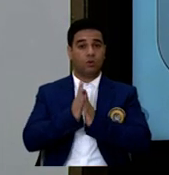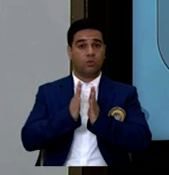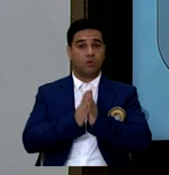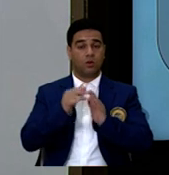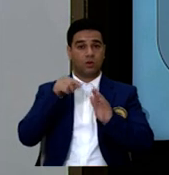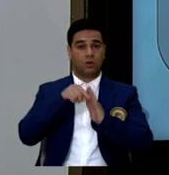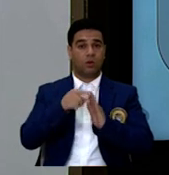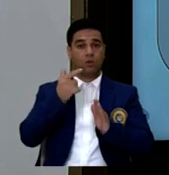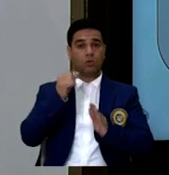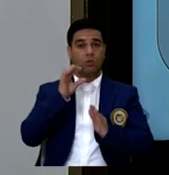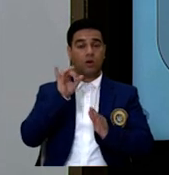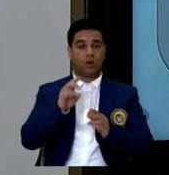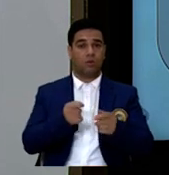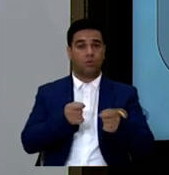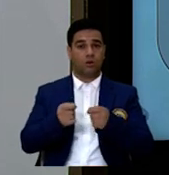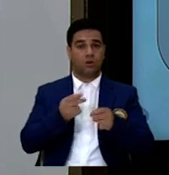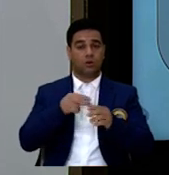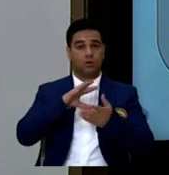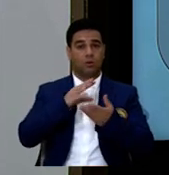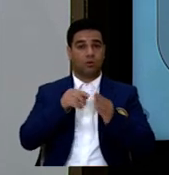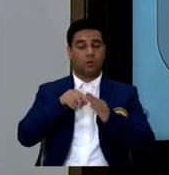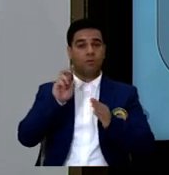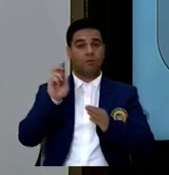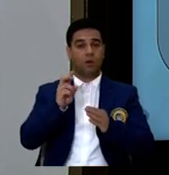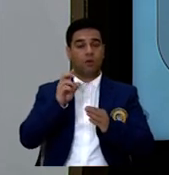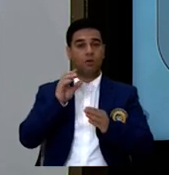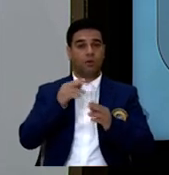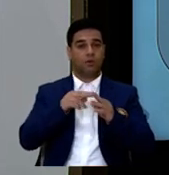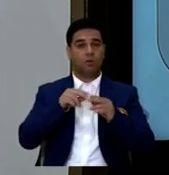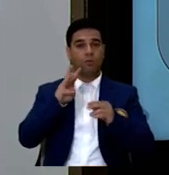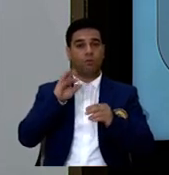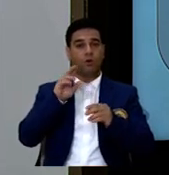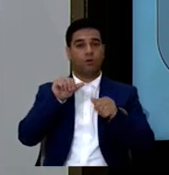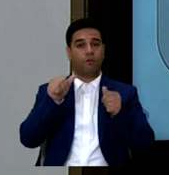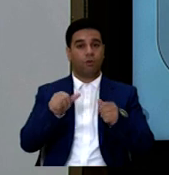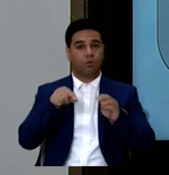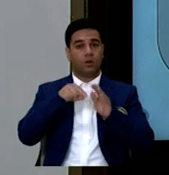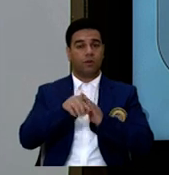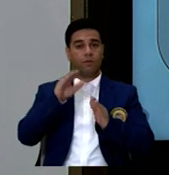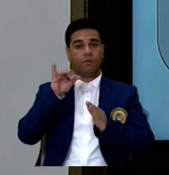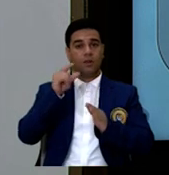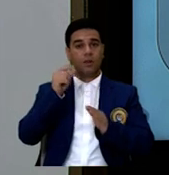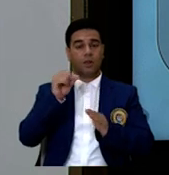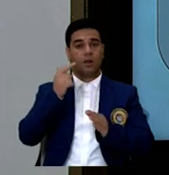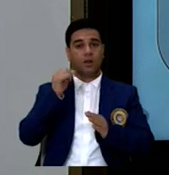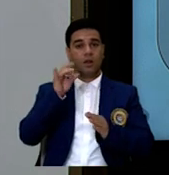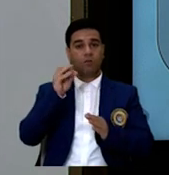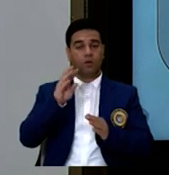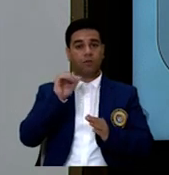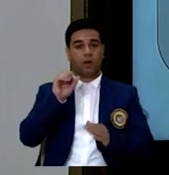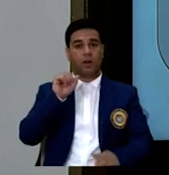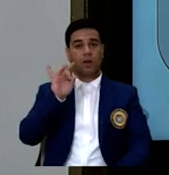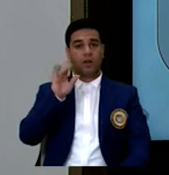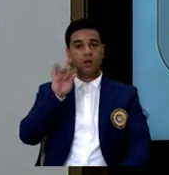zamburug'larda gumoral boshqarilish bu biologik faol moddalar, ya'ni fitogormonlar va